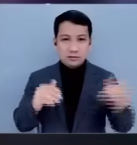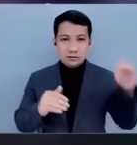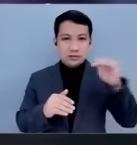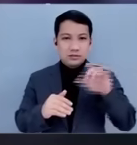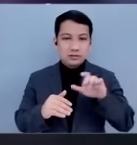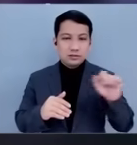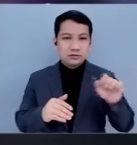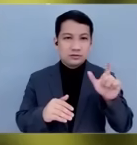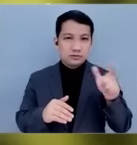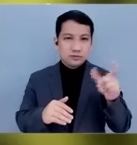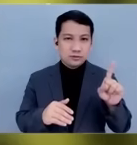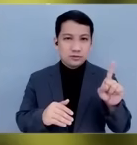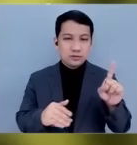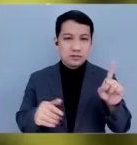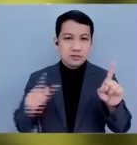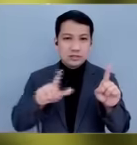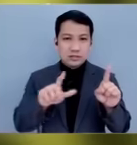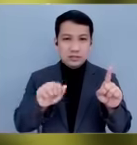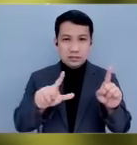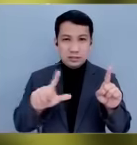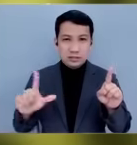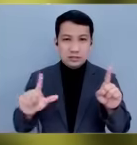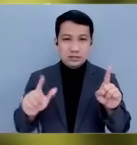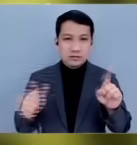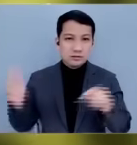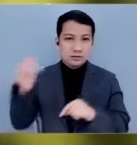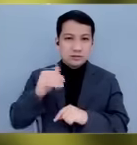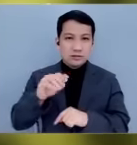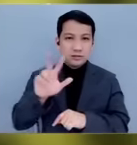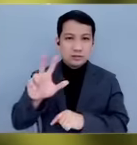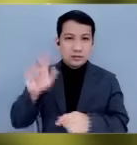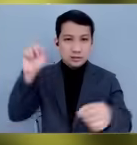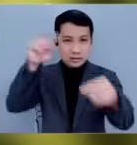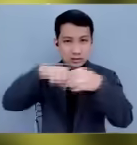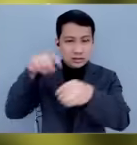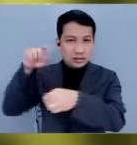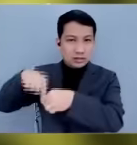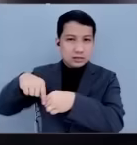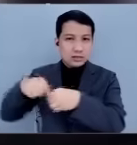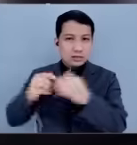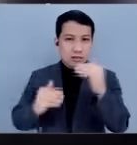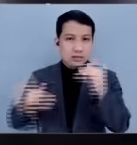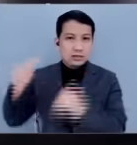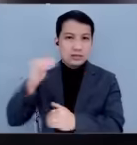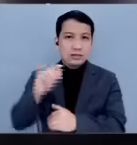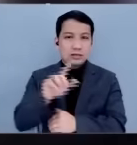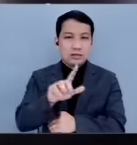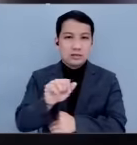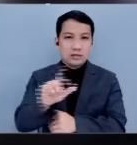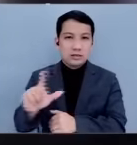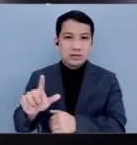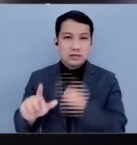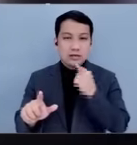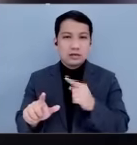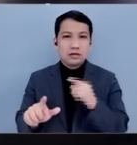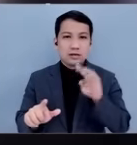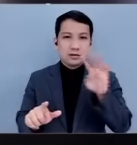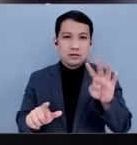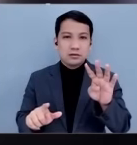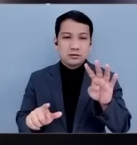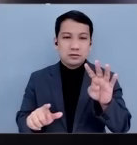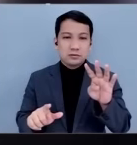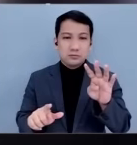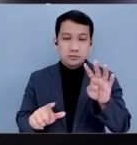21 points contra Lakers. Pero nagpaulan ng 3 si King James kaya't nakahabol ang Lakers. Sa fourth quarter lang, naka 19 points si